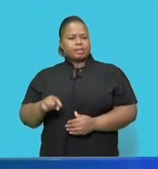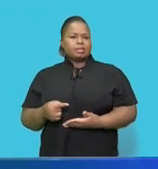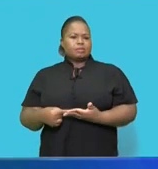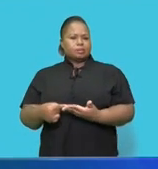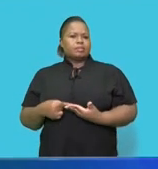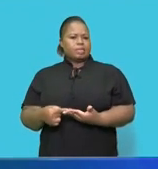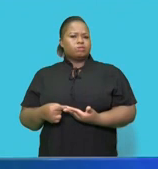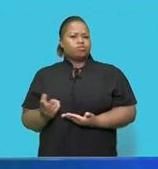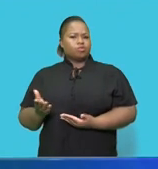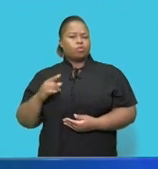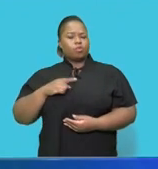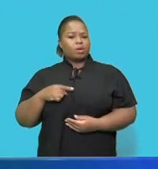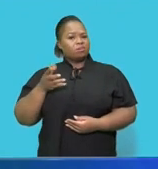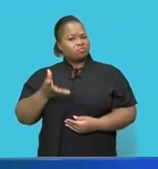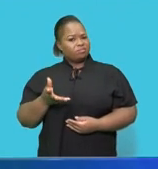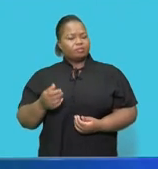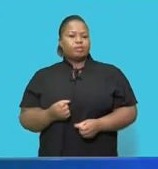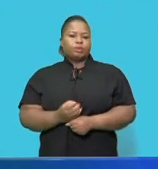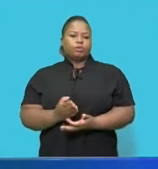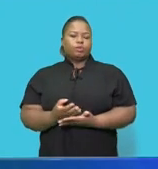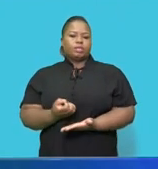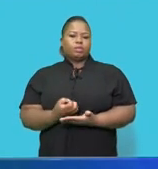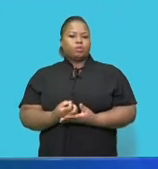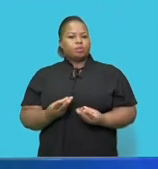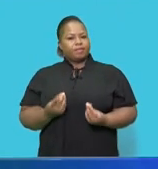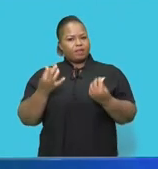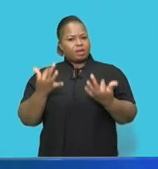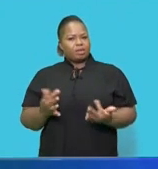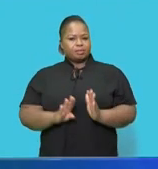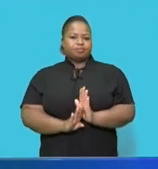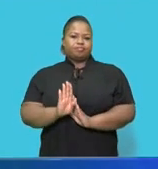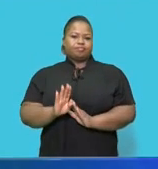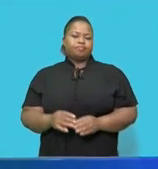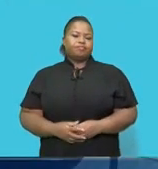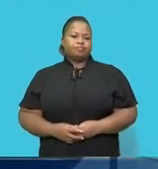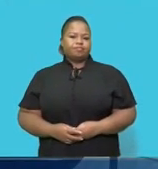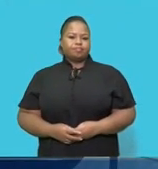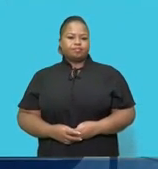esisemqoka kakhulu esidingwa yilelizwe ukuze kukhuliswe futhi kuthuthukiswe umnotho.